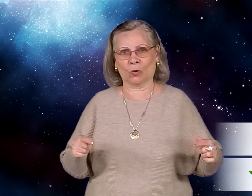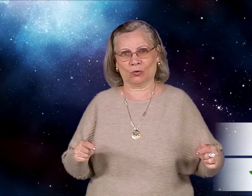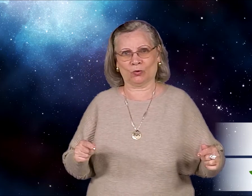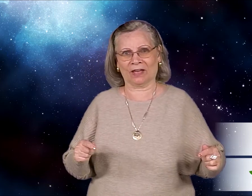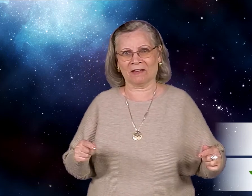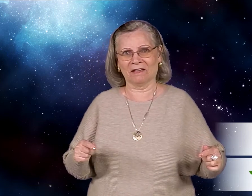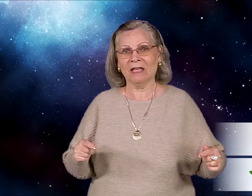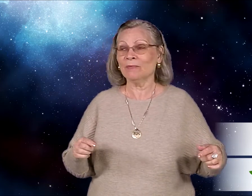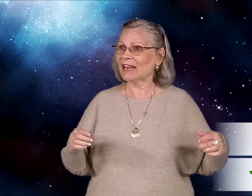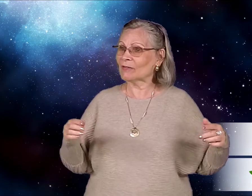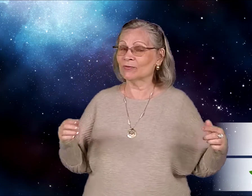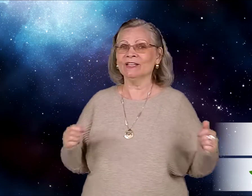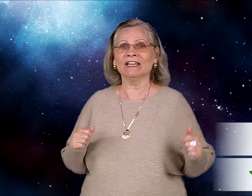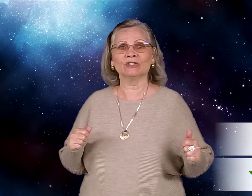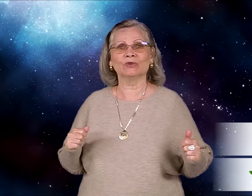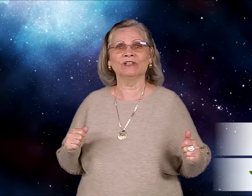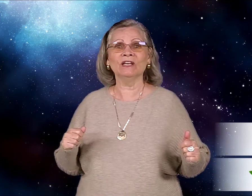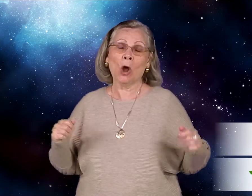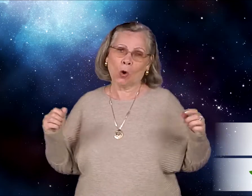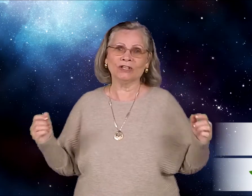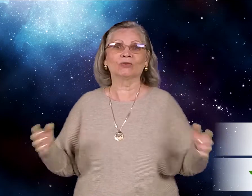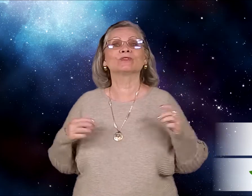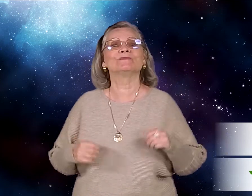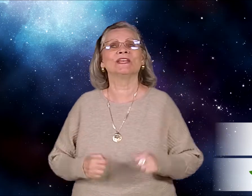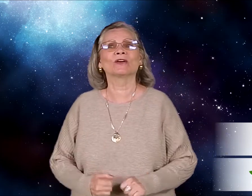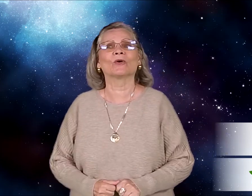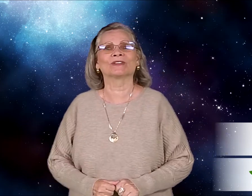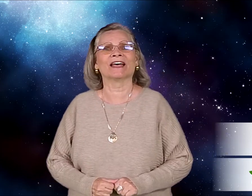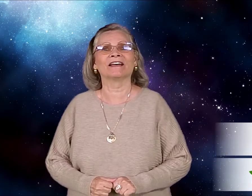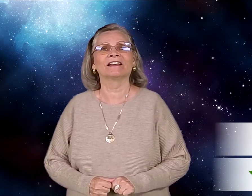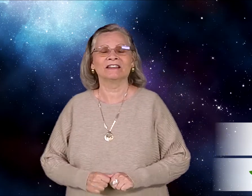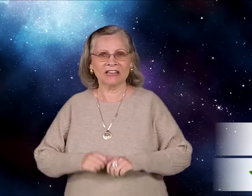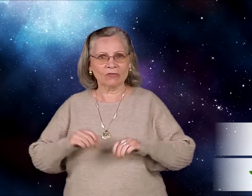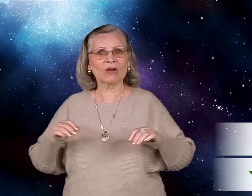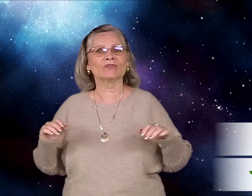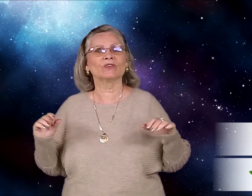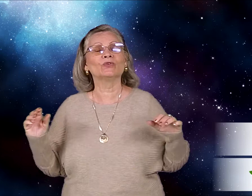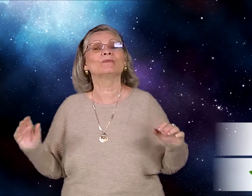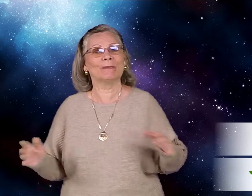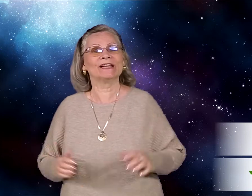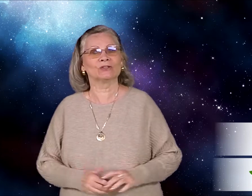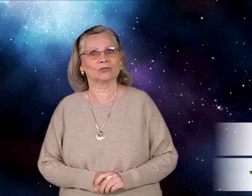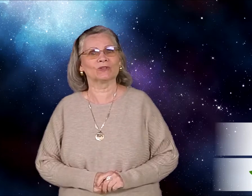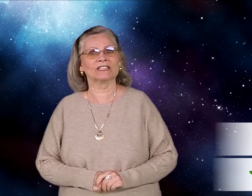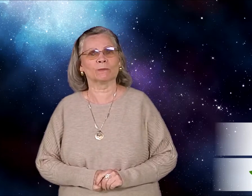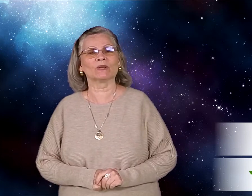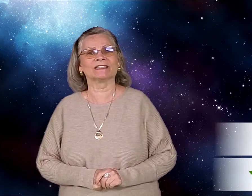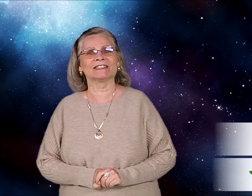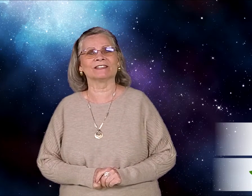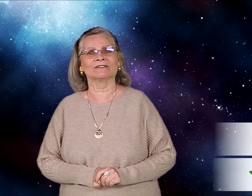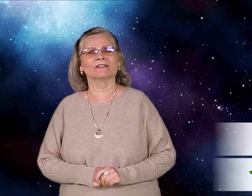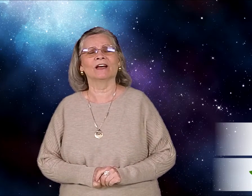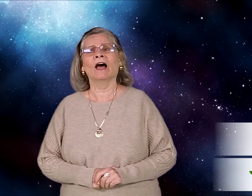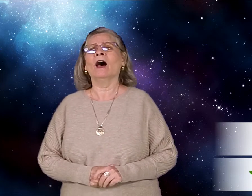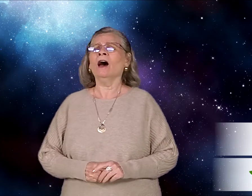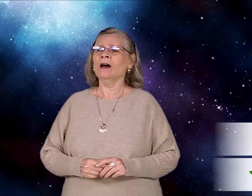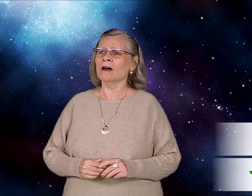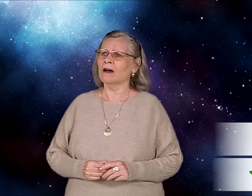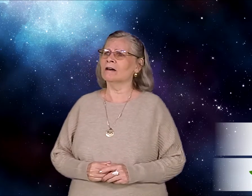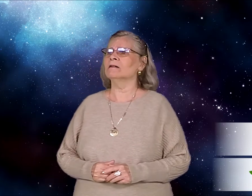des concurrents. Et à la fin de la journée, on est tous bien contents d'avoir vécu une belle journée sportive.